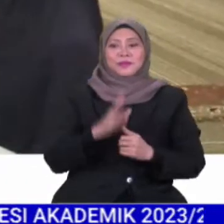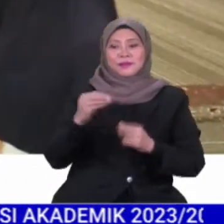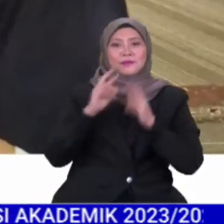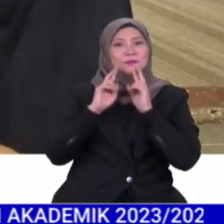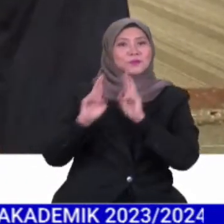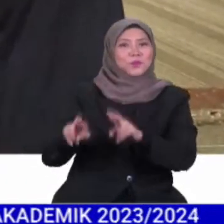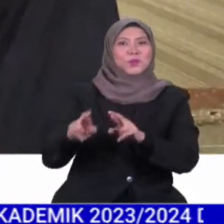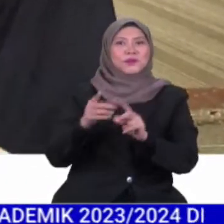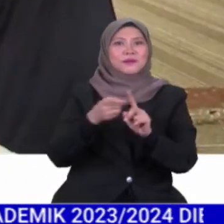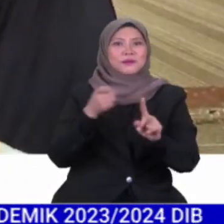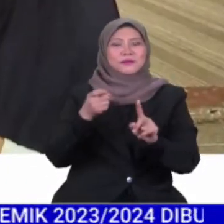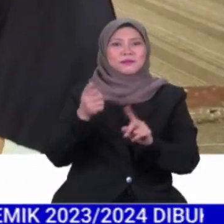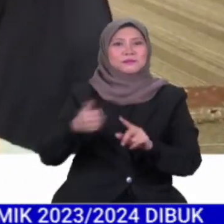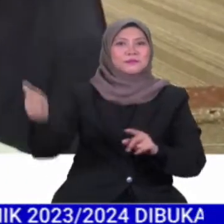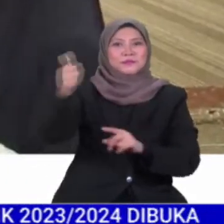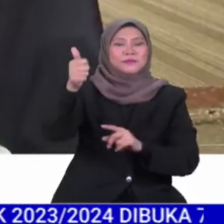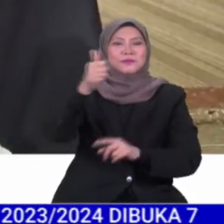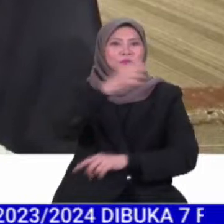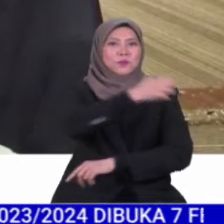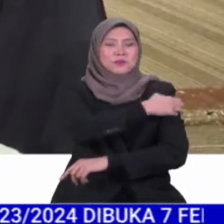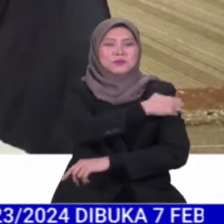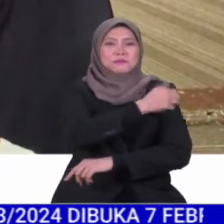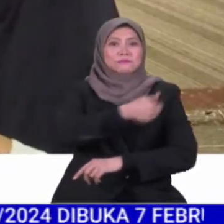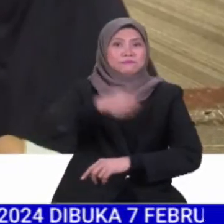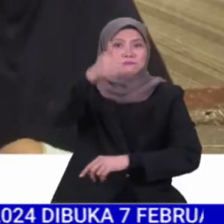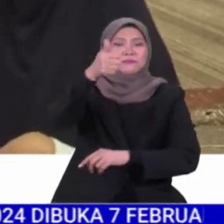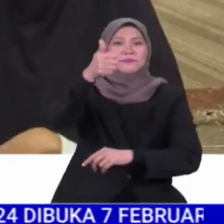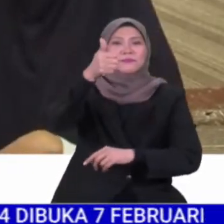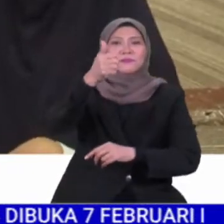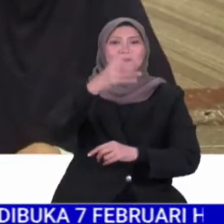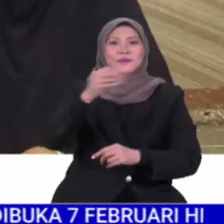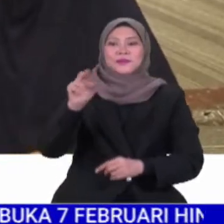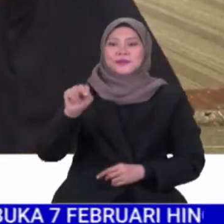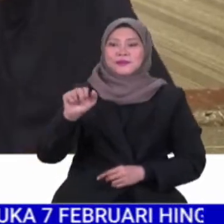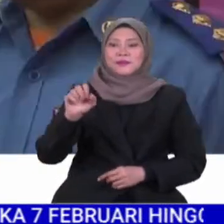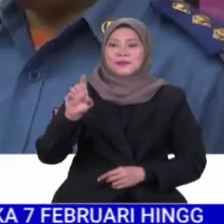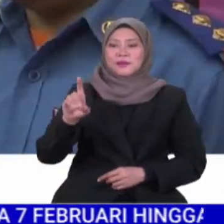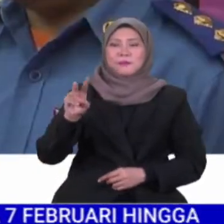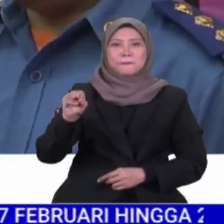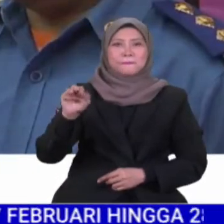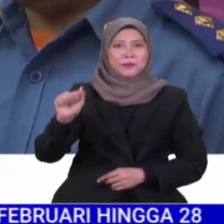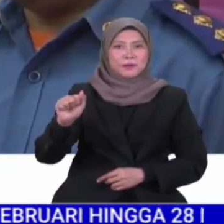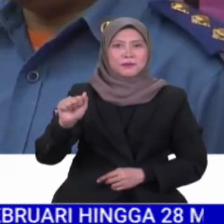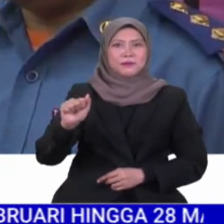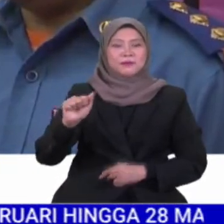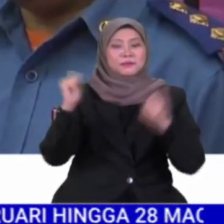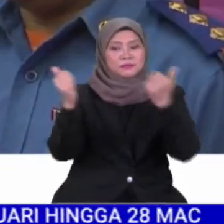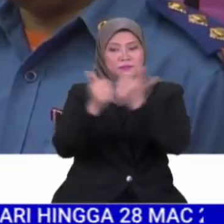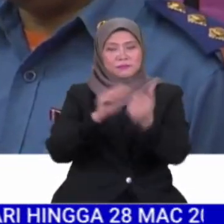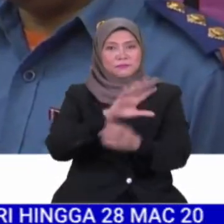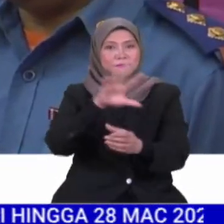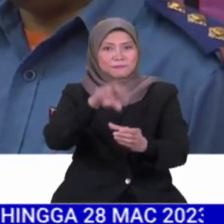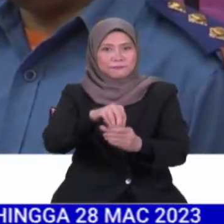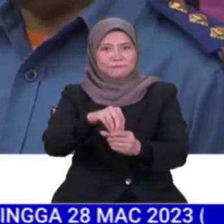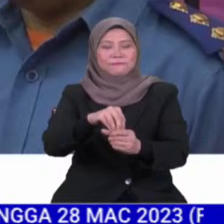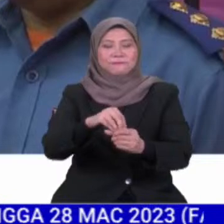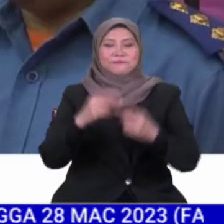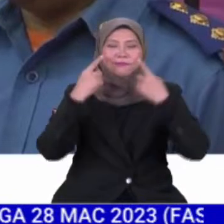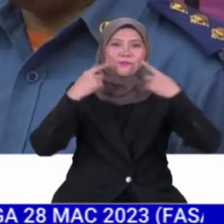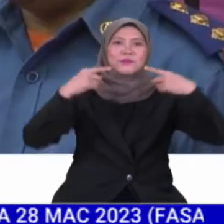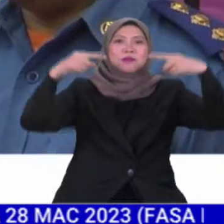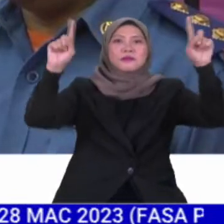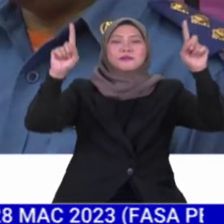respon daripada pihak berkuasa, khususnya NADMA, agensi-agensi yang terlibat. Kita